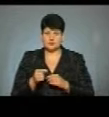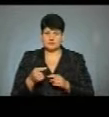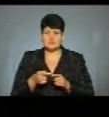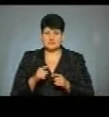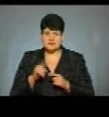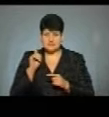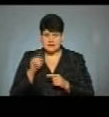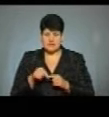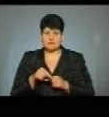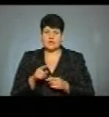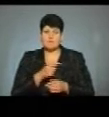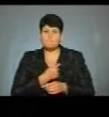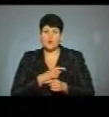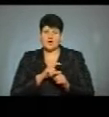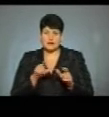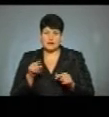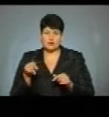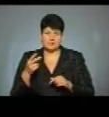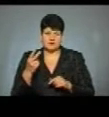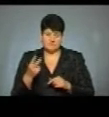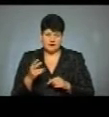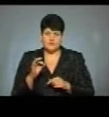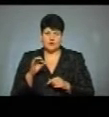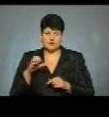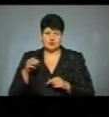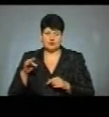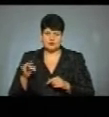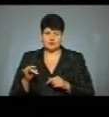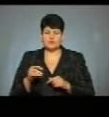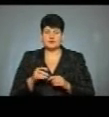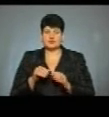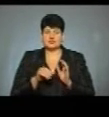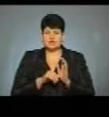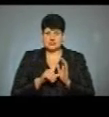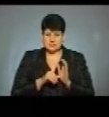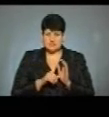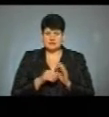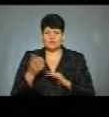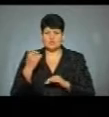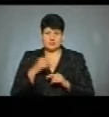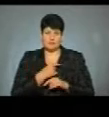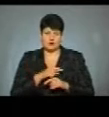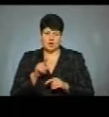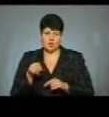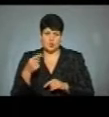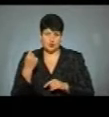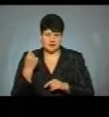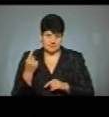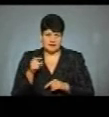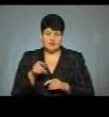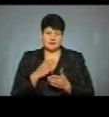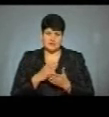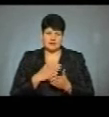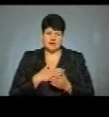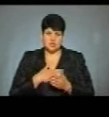це знають як міська поліклініка номер 2, на Острозького 6, колишня поліклініка номер 1, там знаходяться